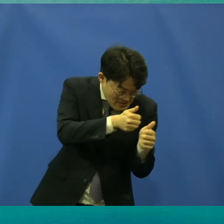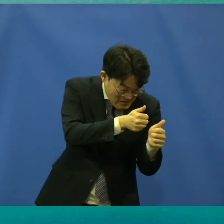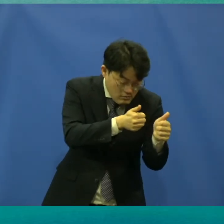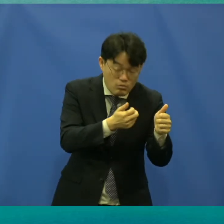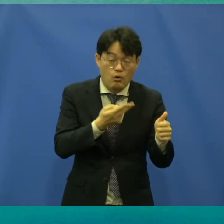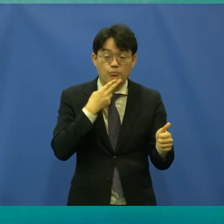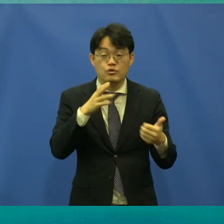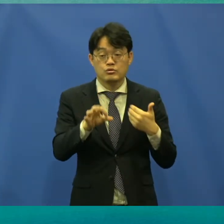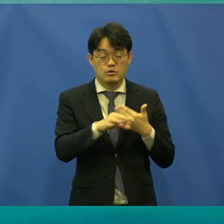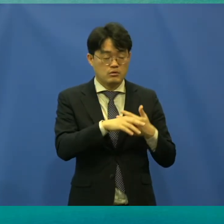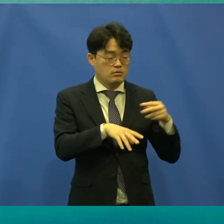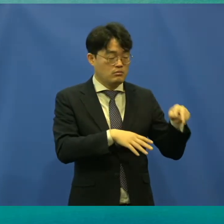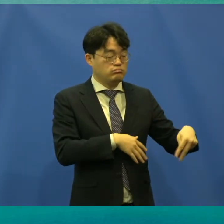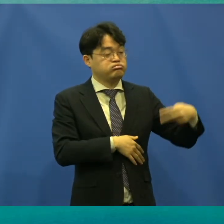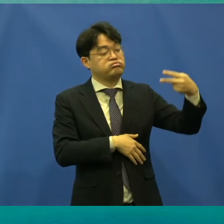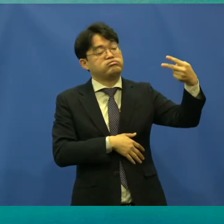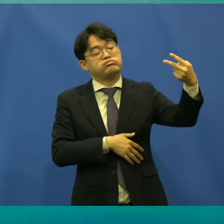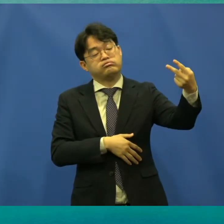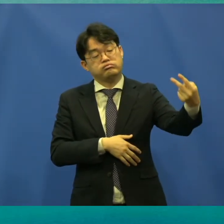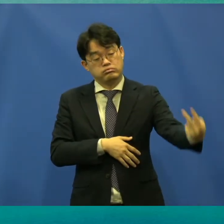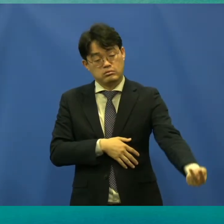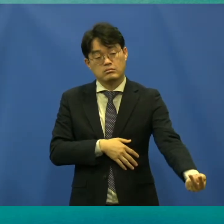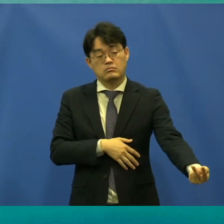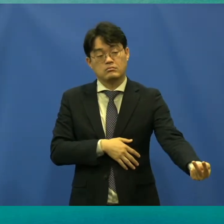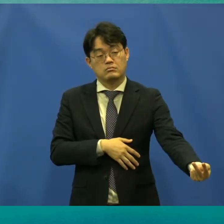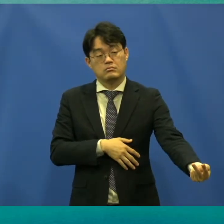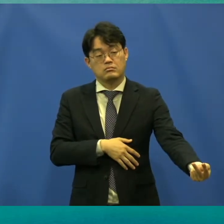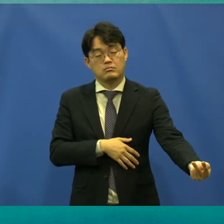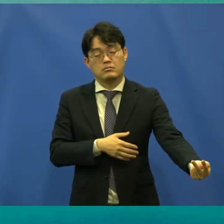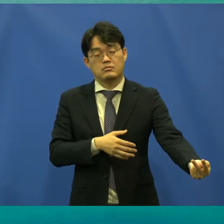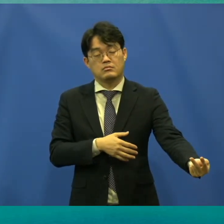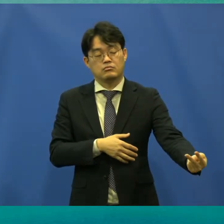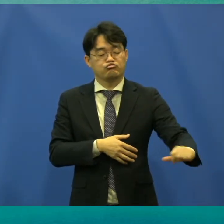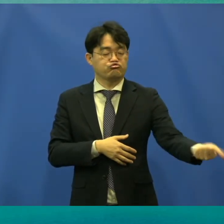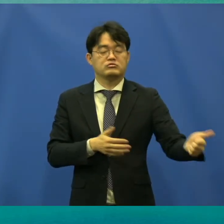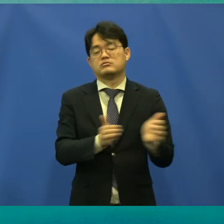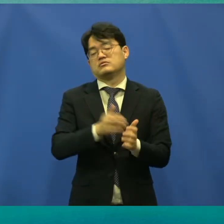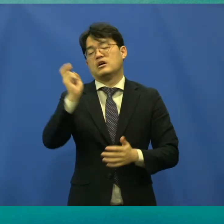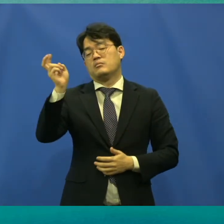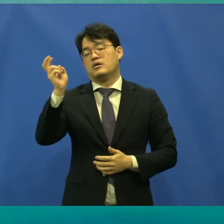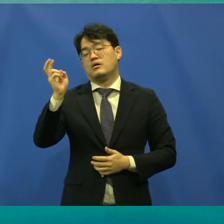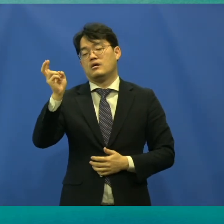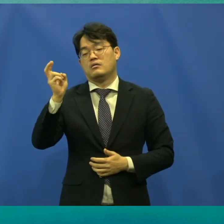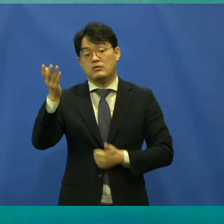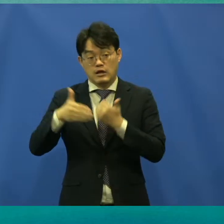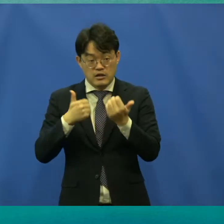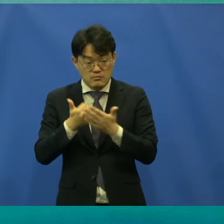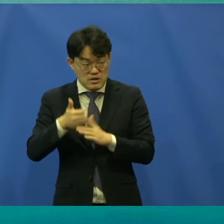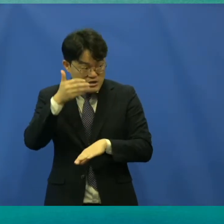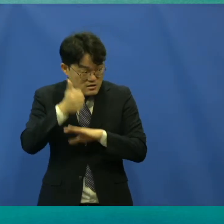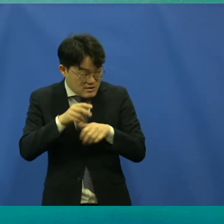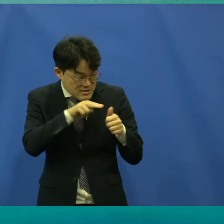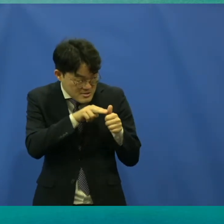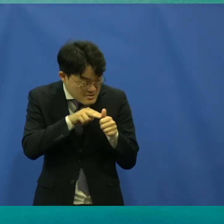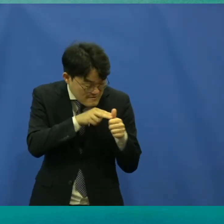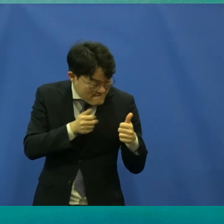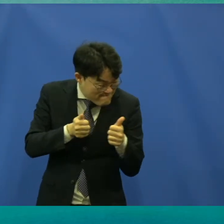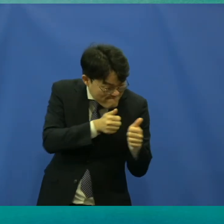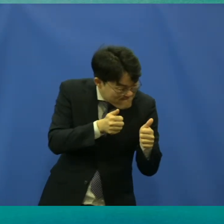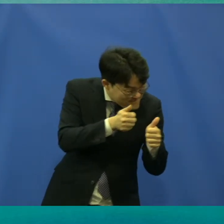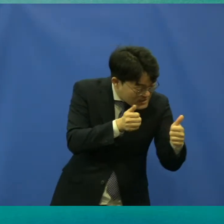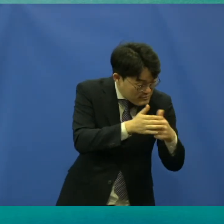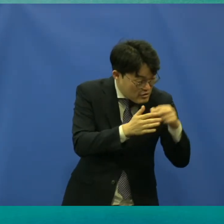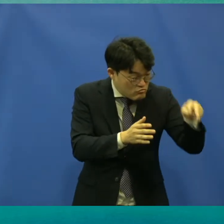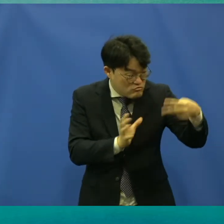바다에 빠지는 순간 끝입니다. 여러분, 우리의 삶을 한번 돌아보십시오. 하나님은 우리의 죄를 따라